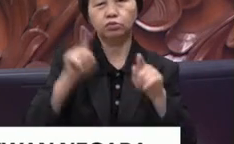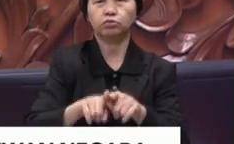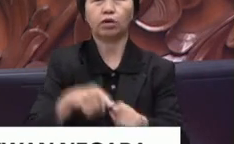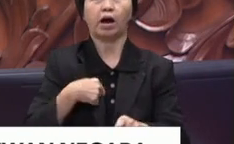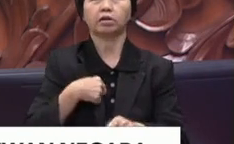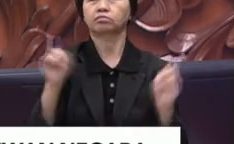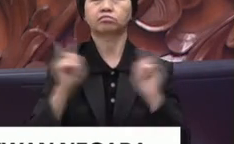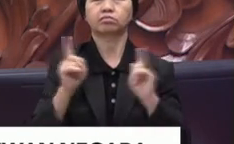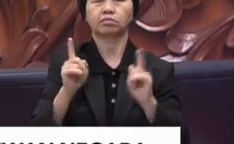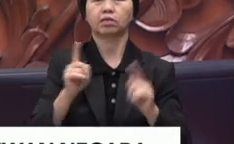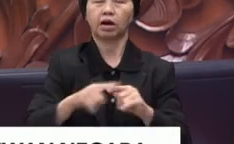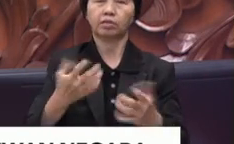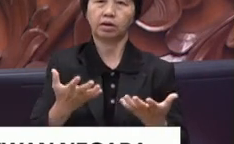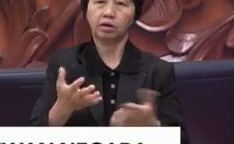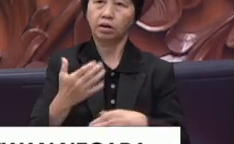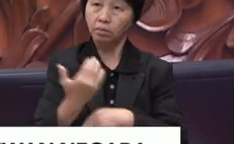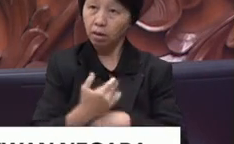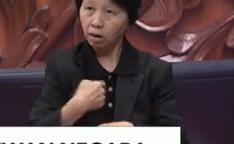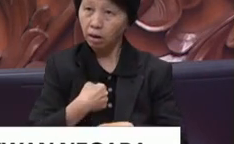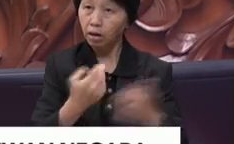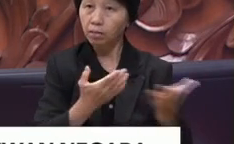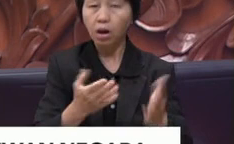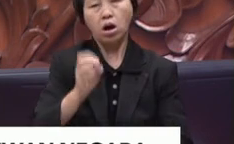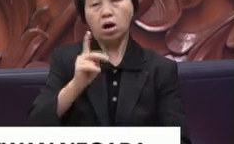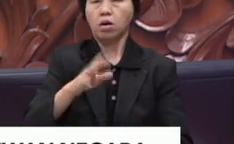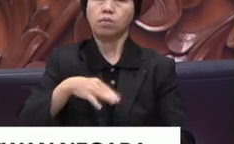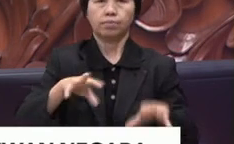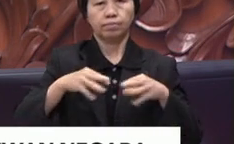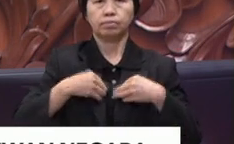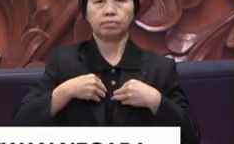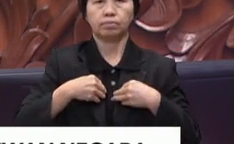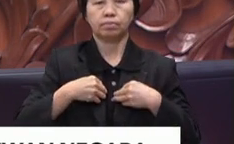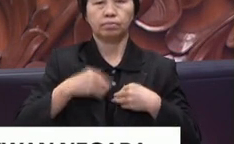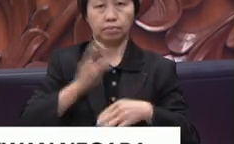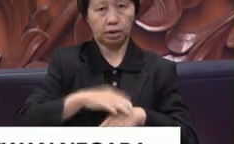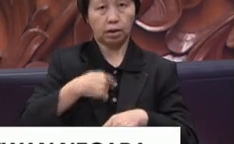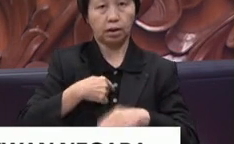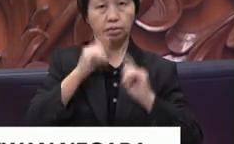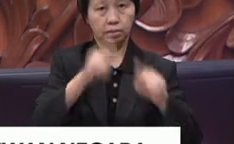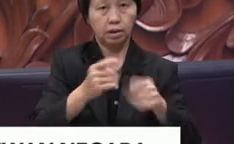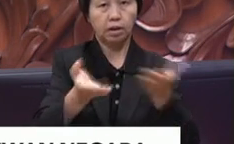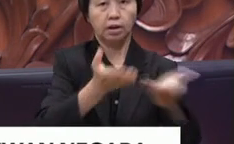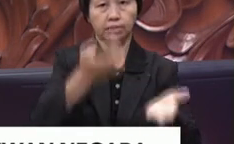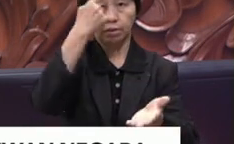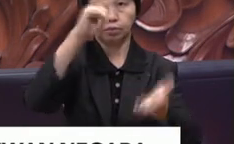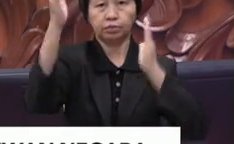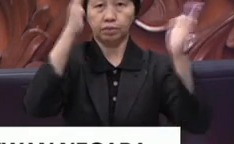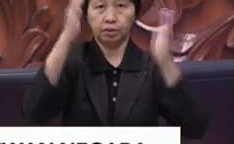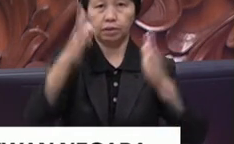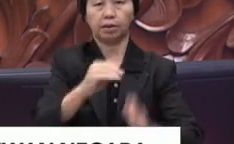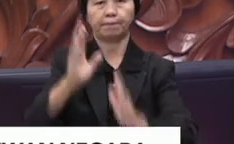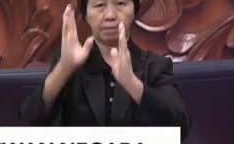maka saya aku dengan panggilan untuk hemat kepada negara dan